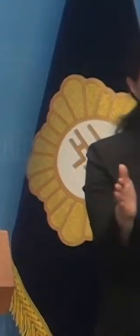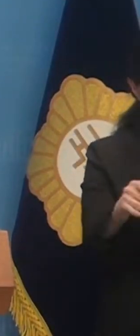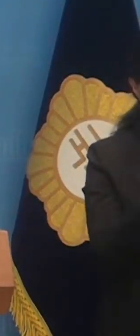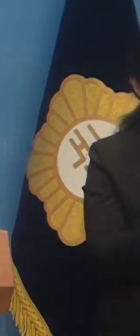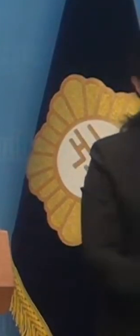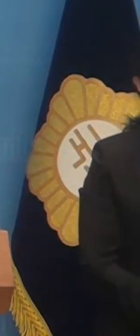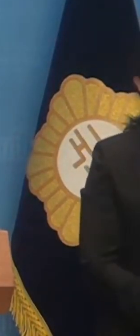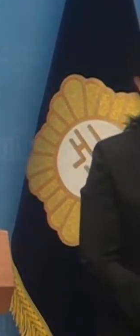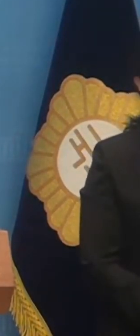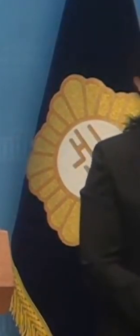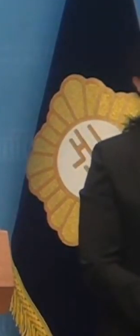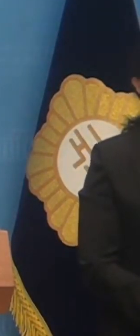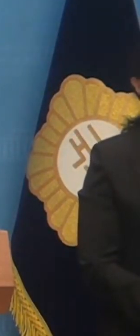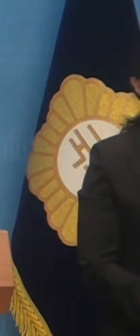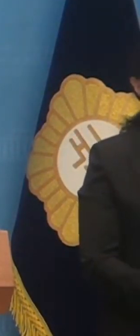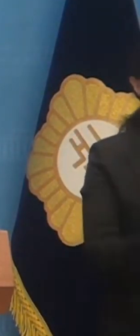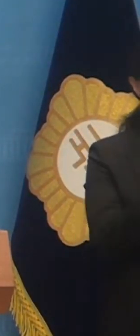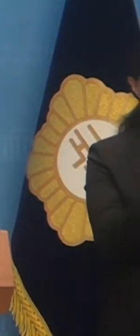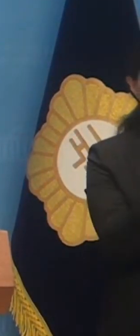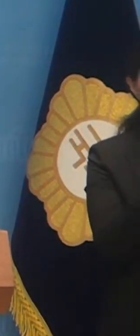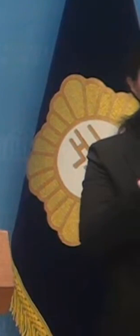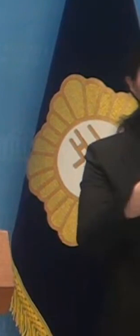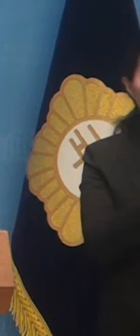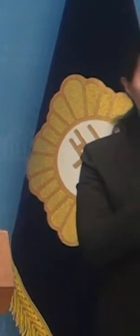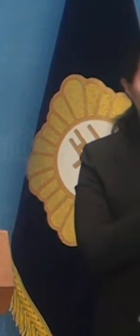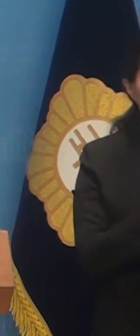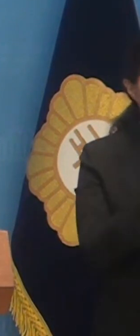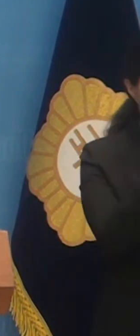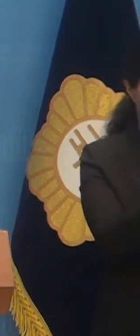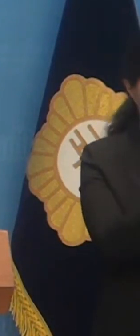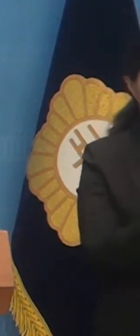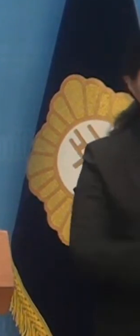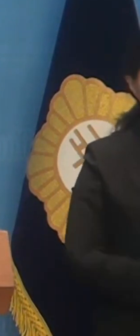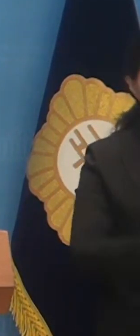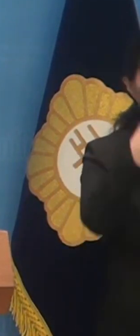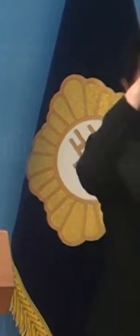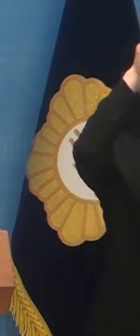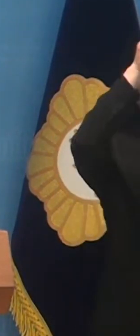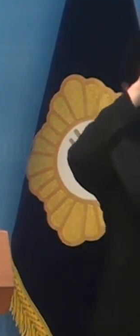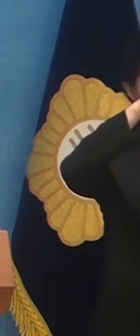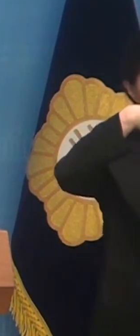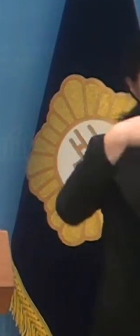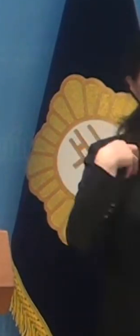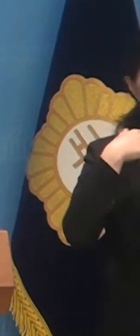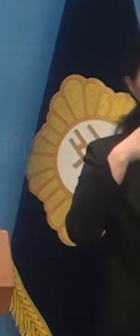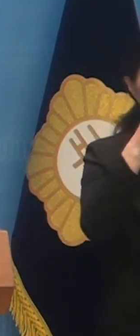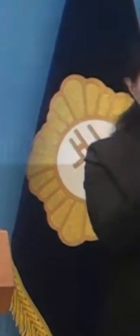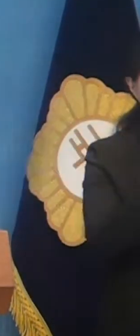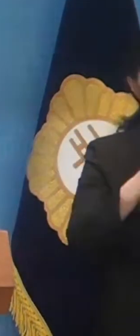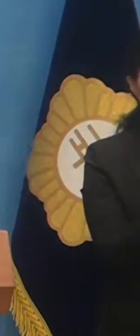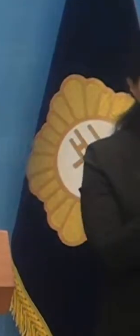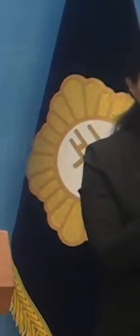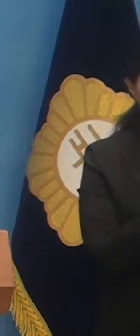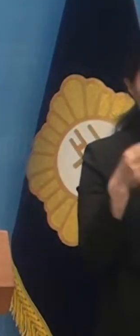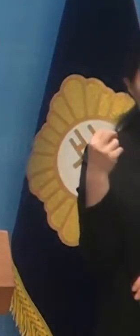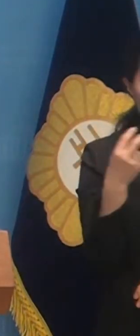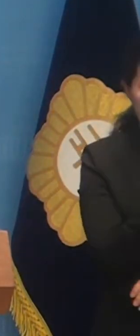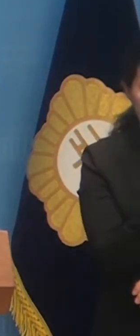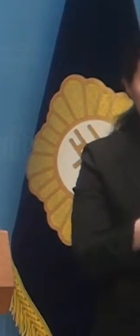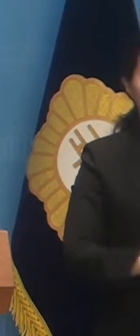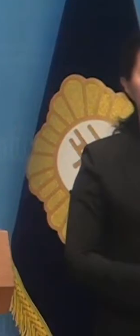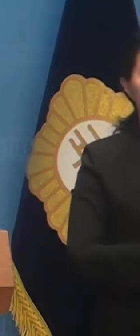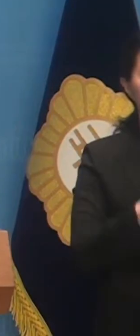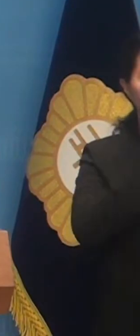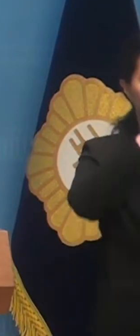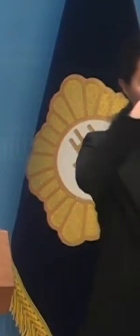있습니다. 김용민 의원이 대표 발의한 검찰청법 폐지 법안, 또 김용민 의원이 역시 대표